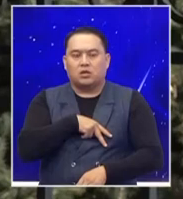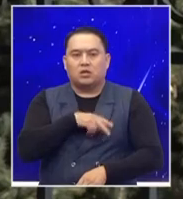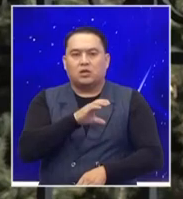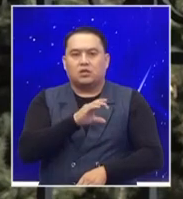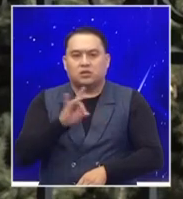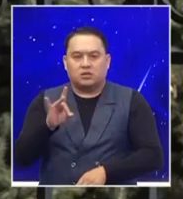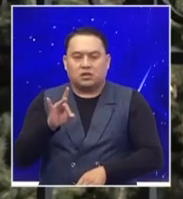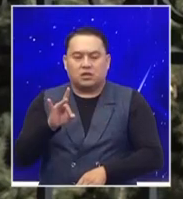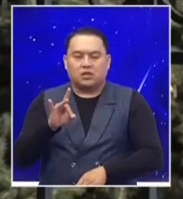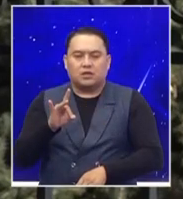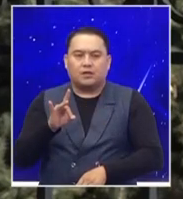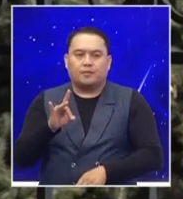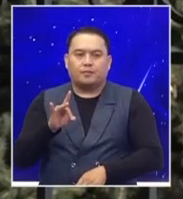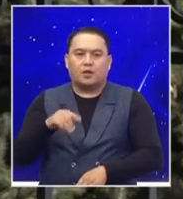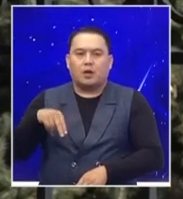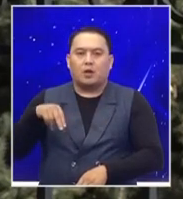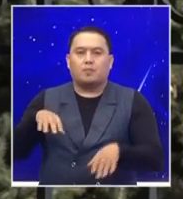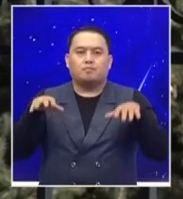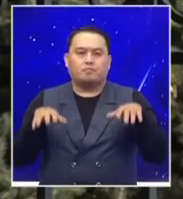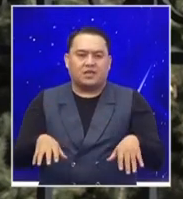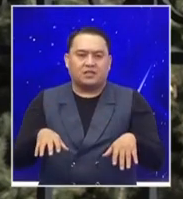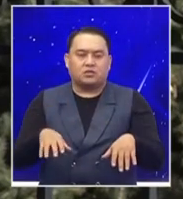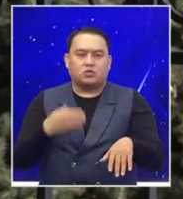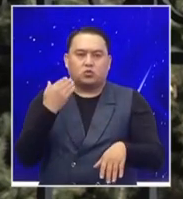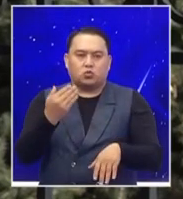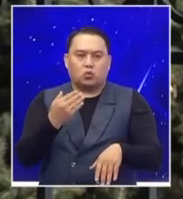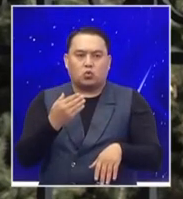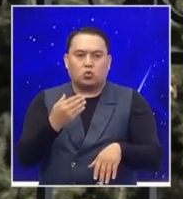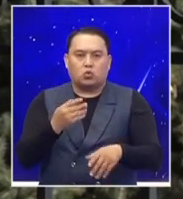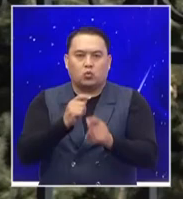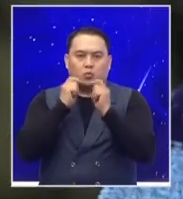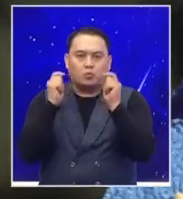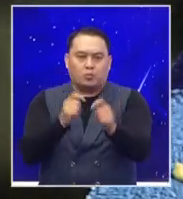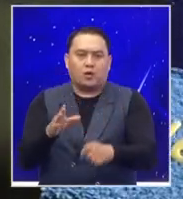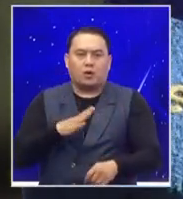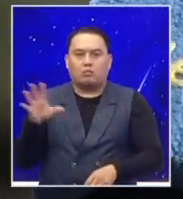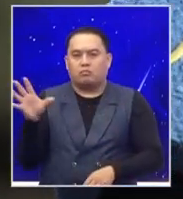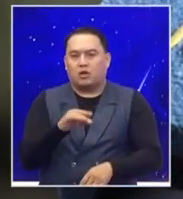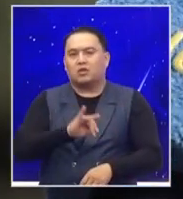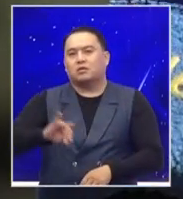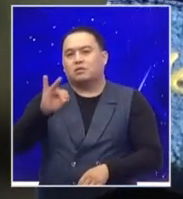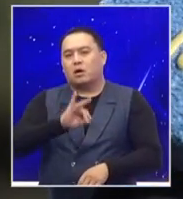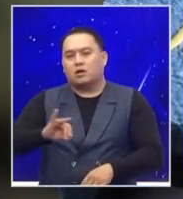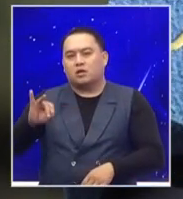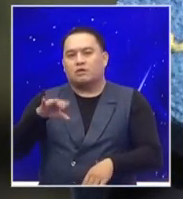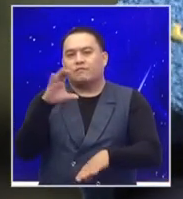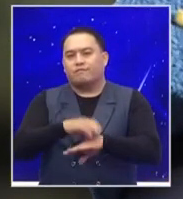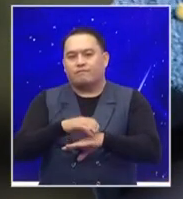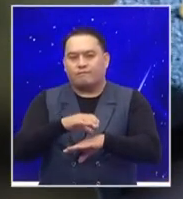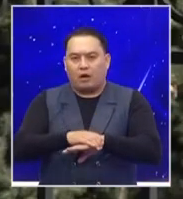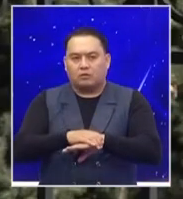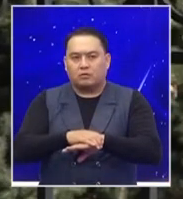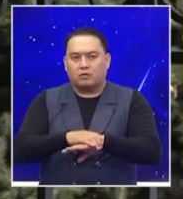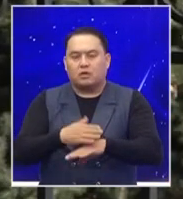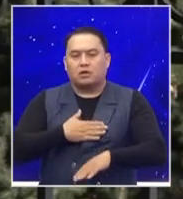Союздың, СССР-дің президиум Верховный Совет соның төрағасының қолынан алған. Енді осының барлығы тарихи үлкен деректер. Сондықтан